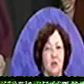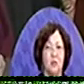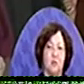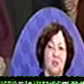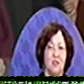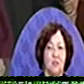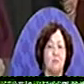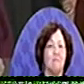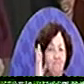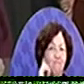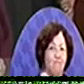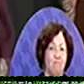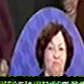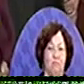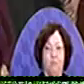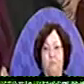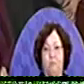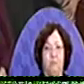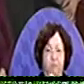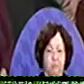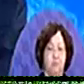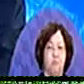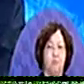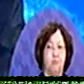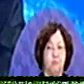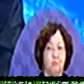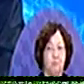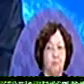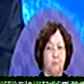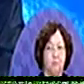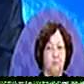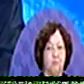сангийн удирдлагууд хэлж байлаа. Одоо үзэгч та бүдэх